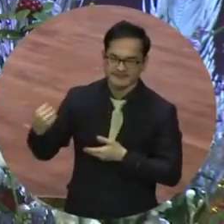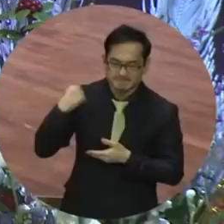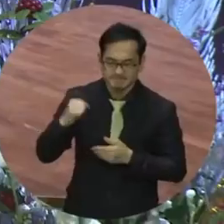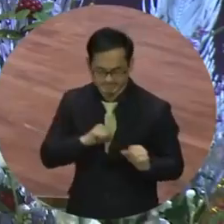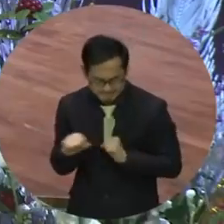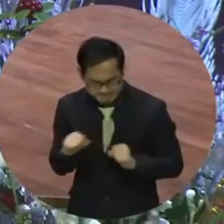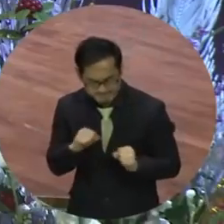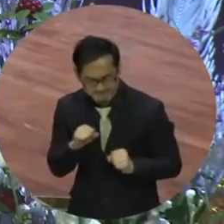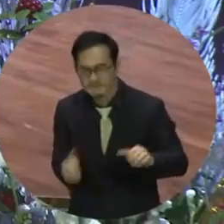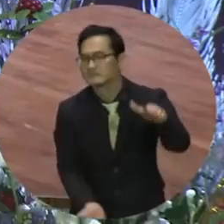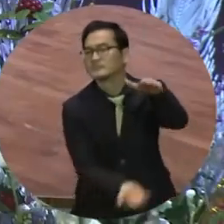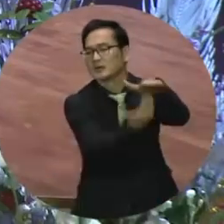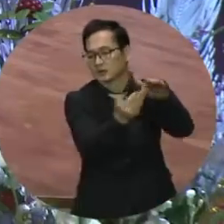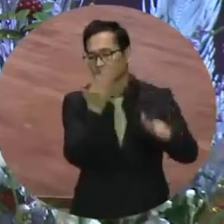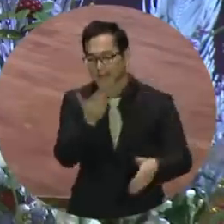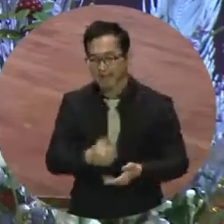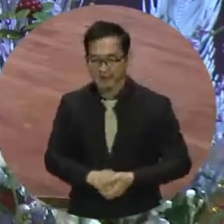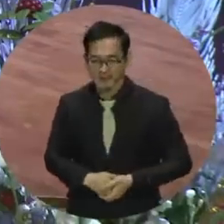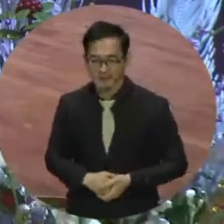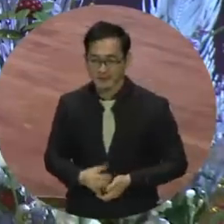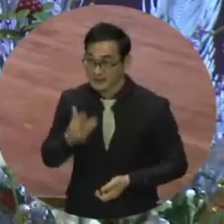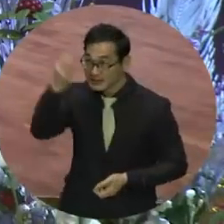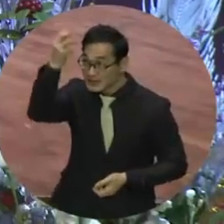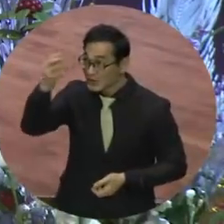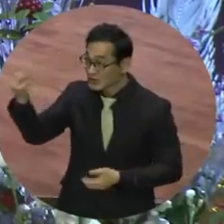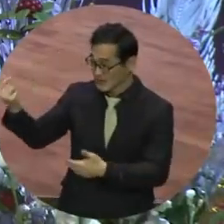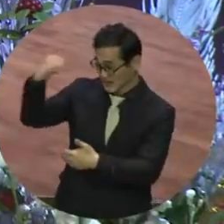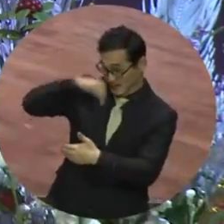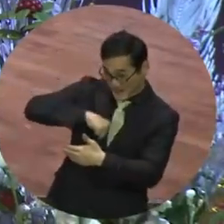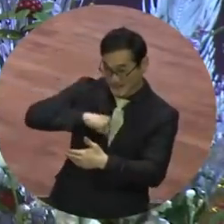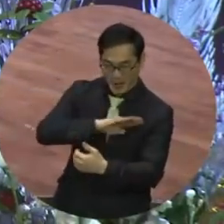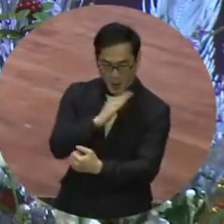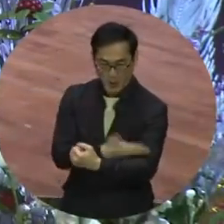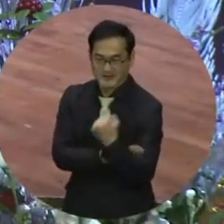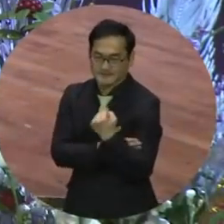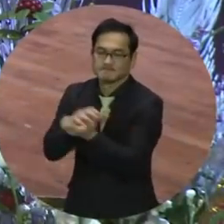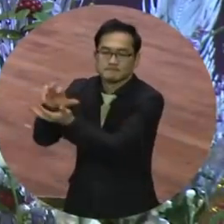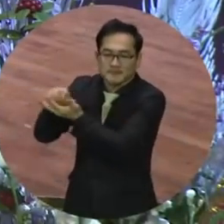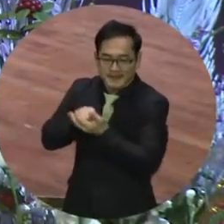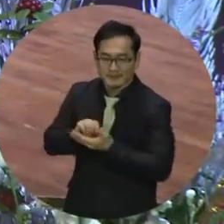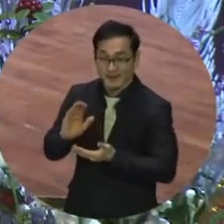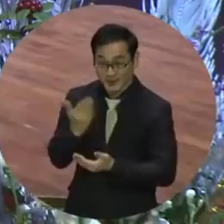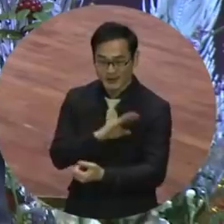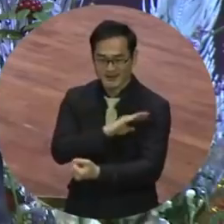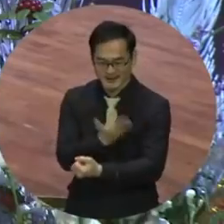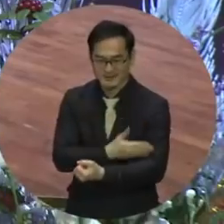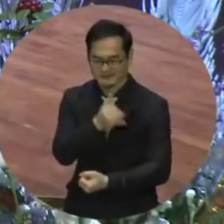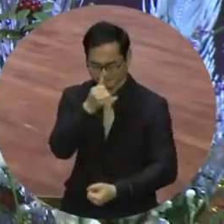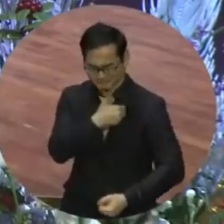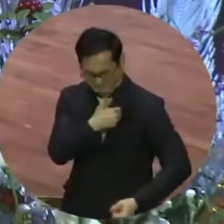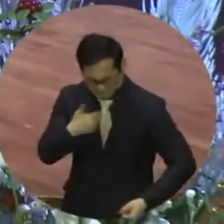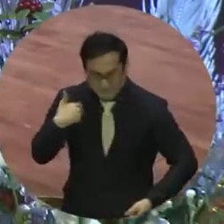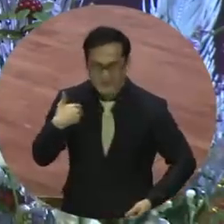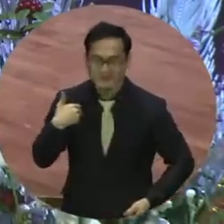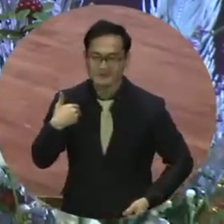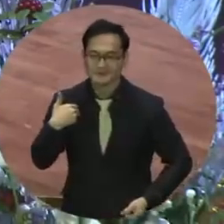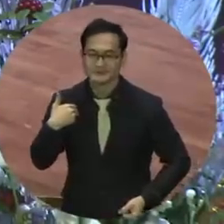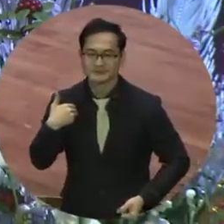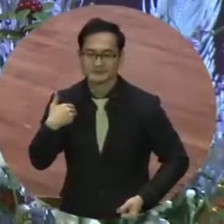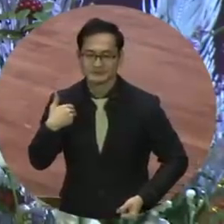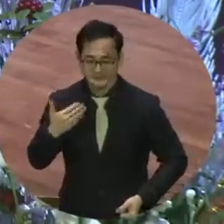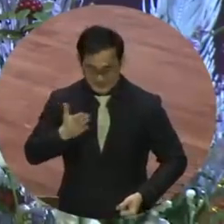능력을 통해서 옵니다. 성령이 임하면 권능받고 능력 있는 삶을 살게 해주겠다. 너를 넘어서, 너 수준